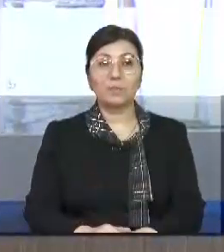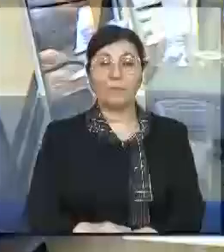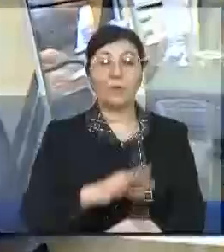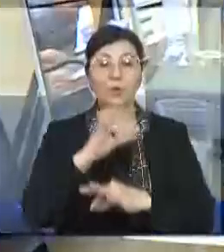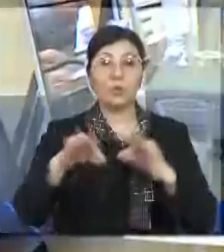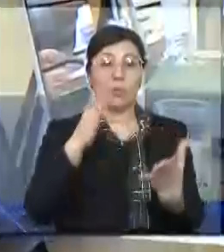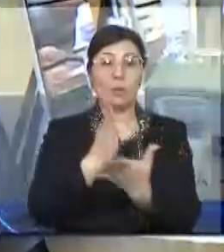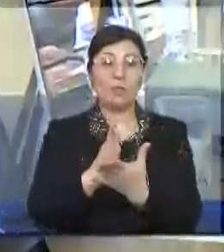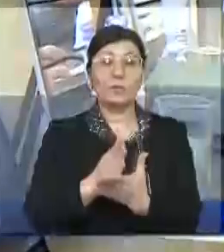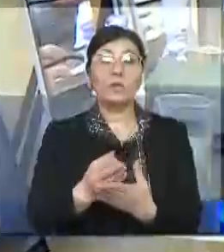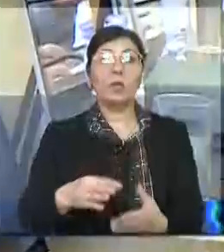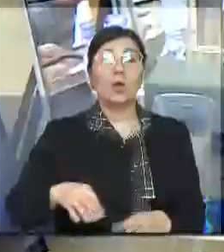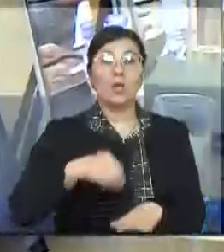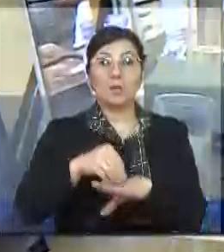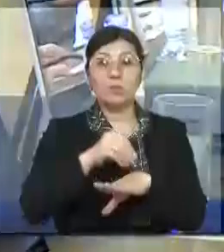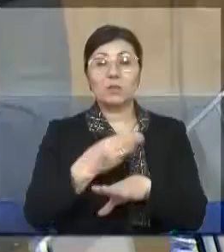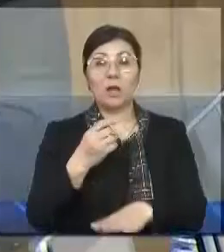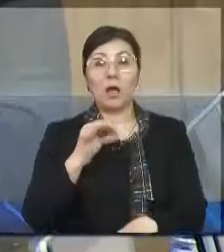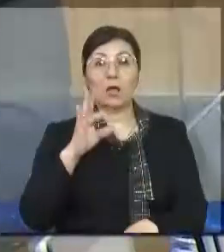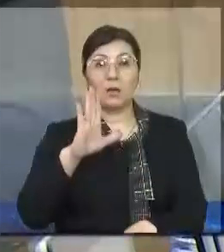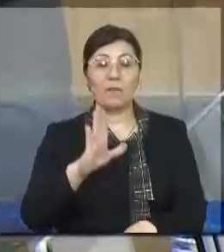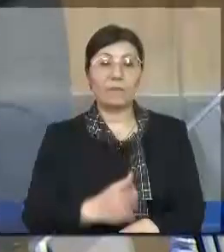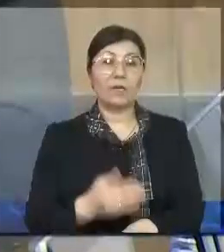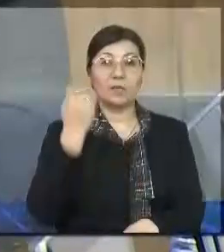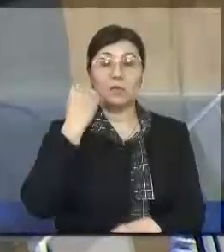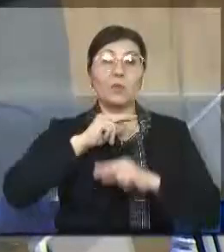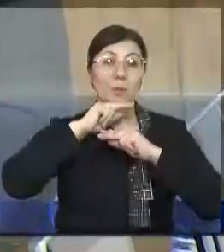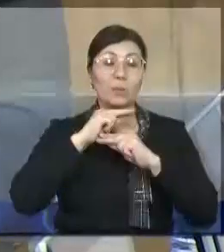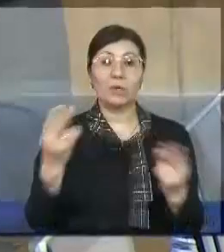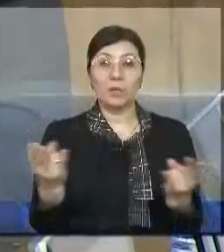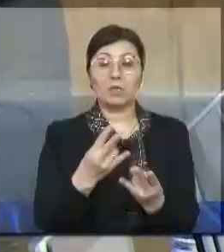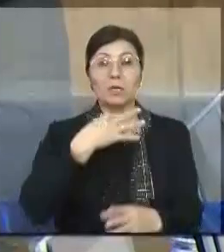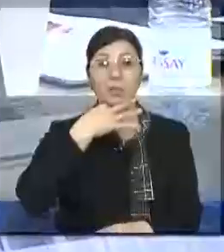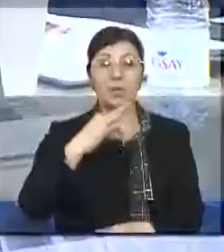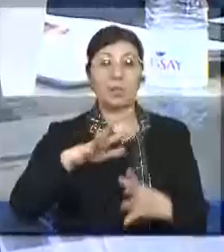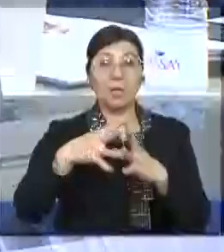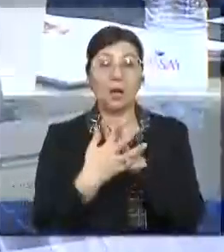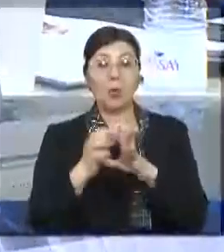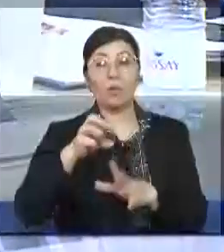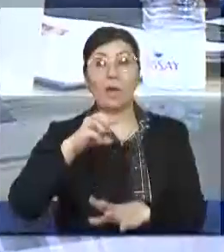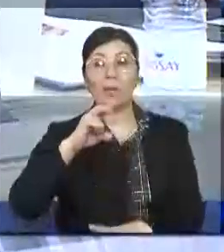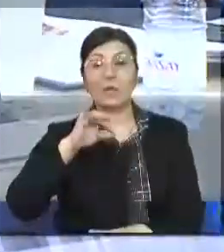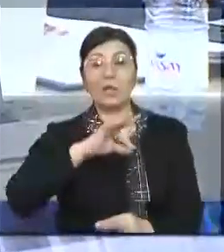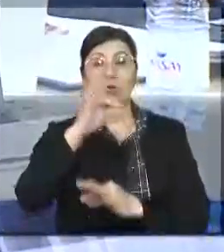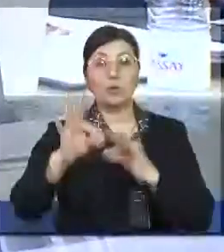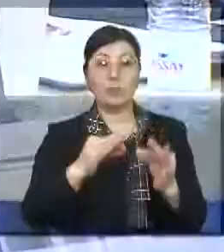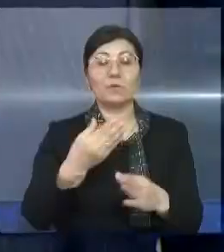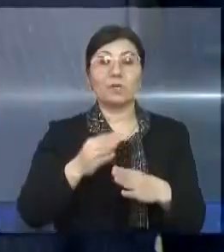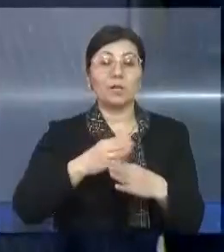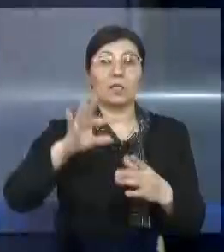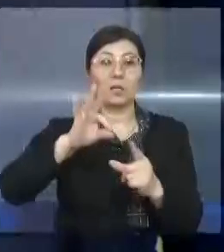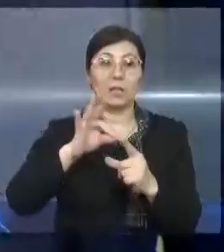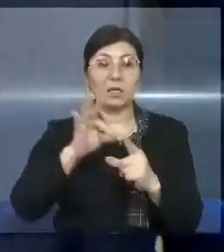бар. Жиында өңір басшысы Асхат Шахаров санға емес сапаға мән беру керектігін айтты. Ауыл аманаты жобасы аясында алынған несиенің